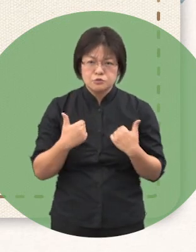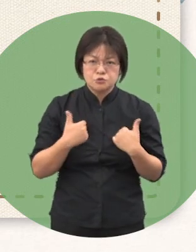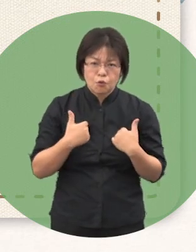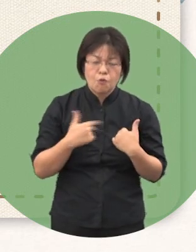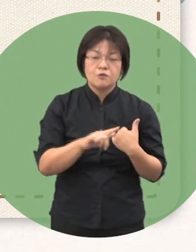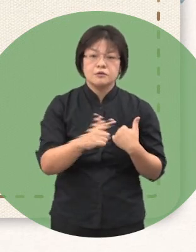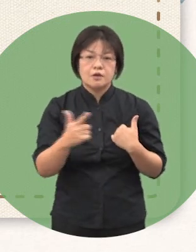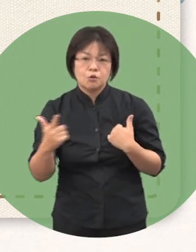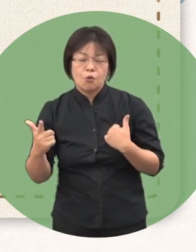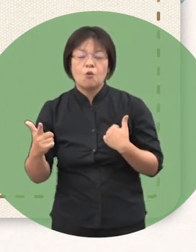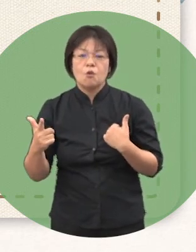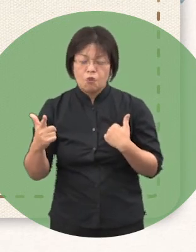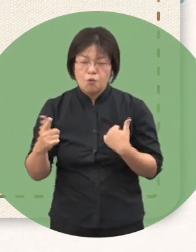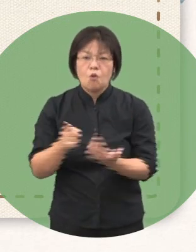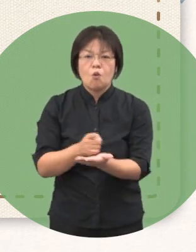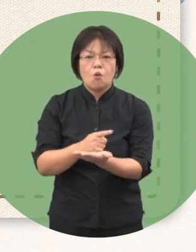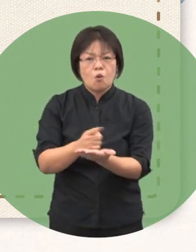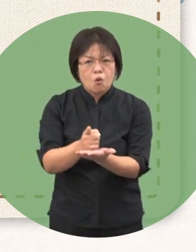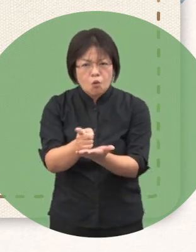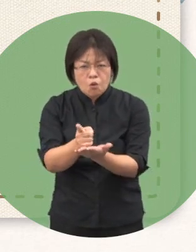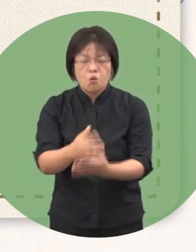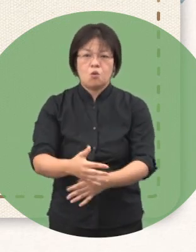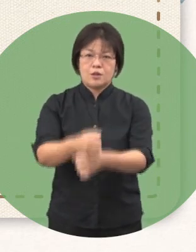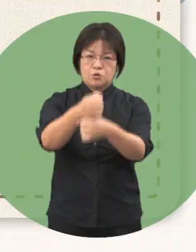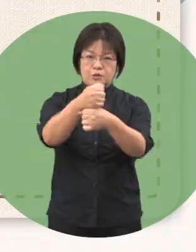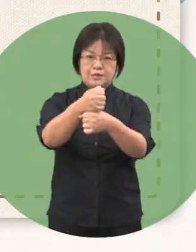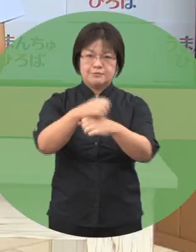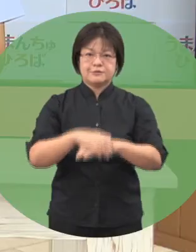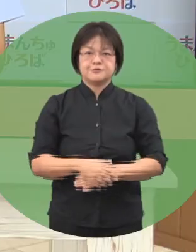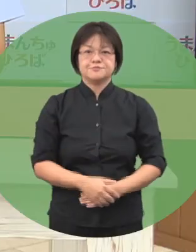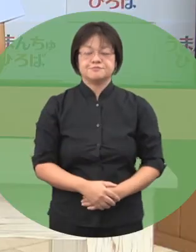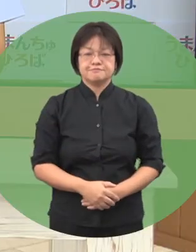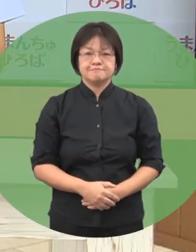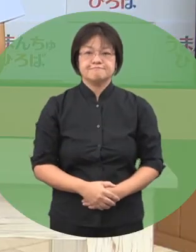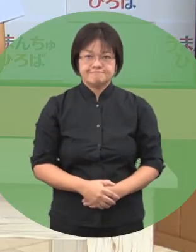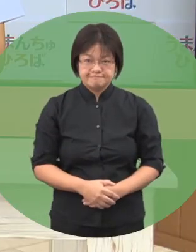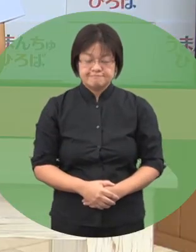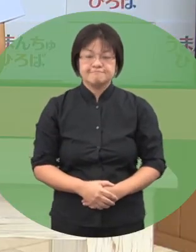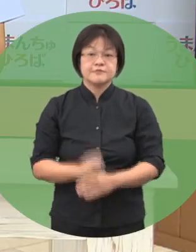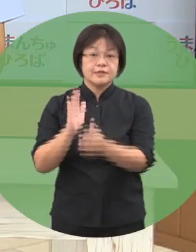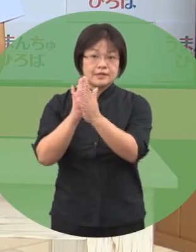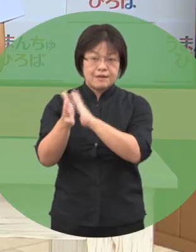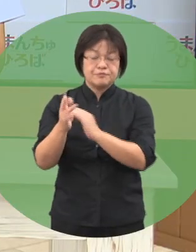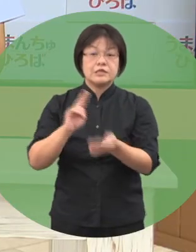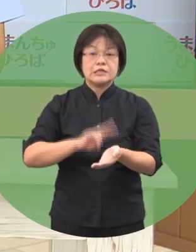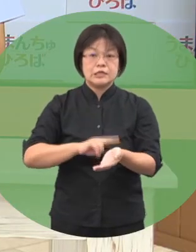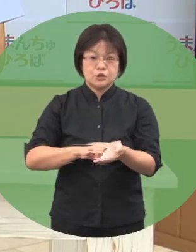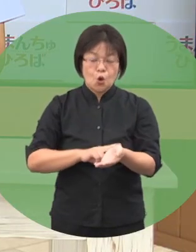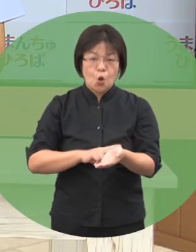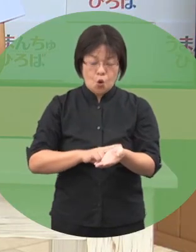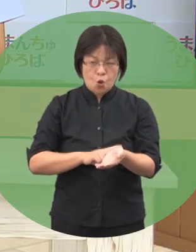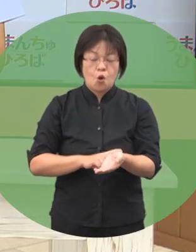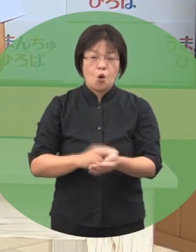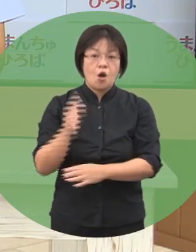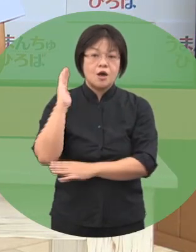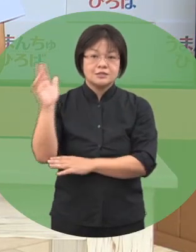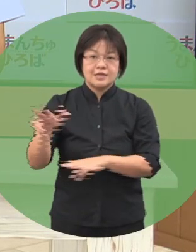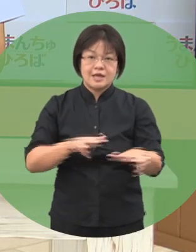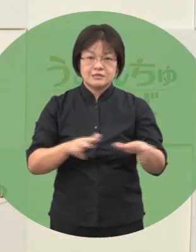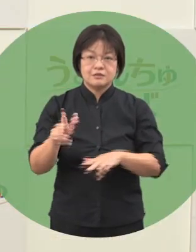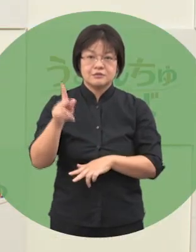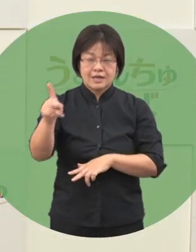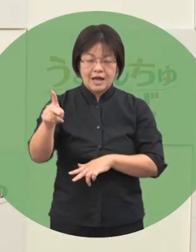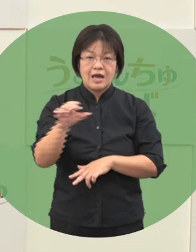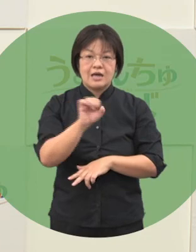など、目指すべき方向性についてまとめているそうです。ここで県医療政策課のサブリさんに伺います